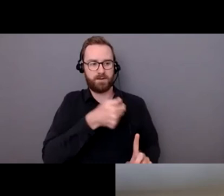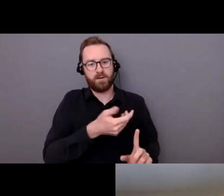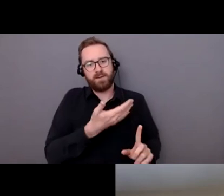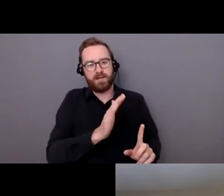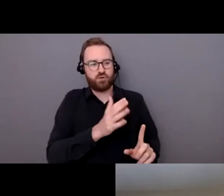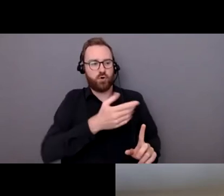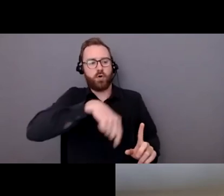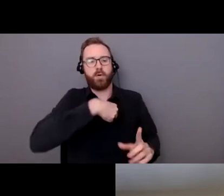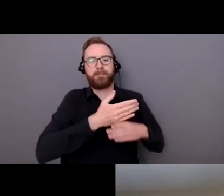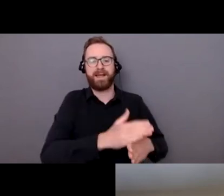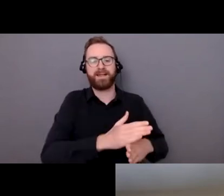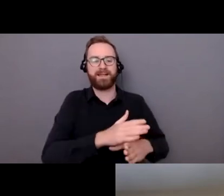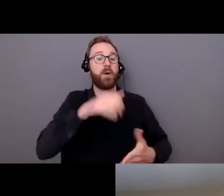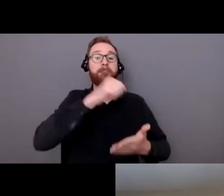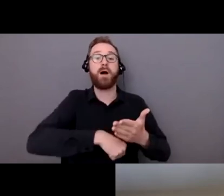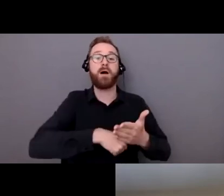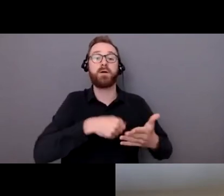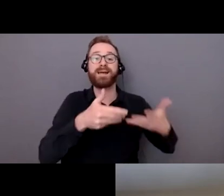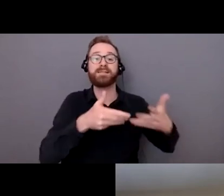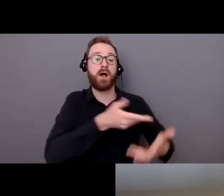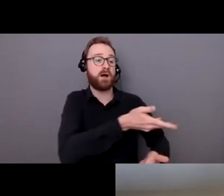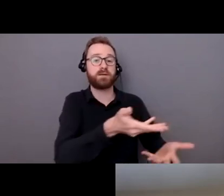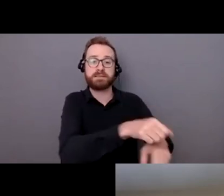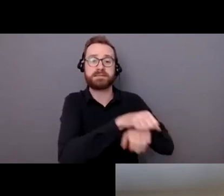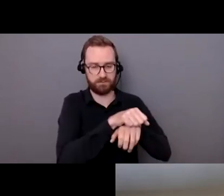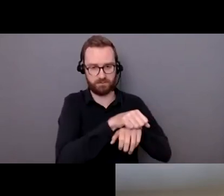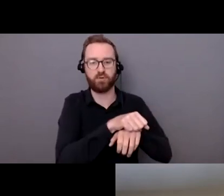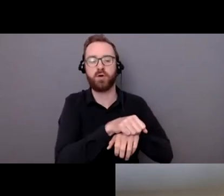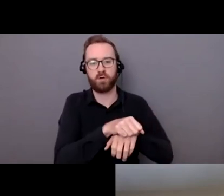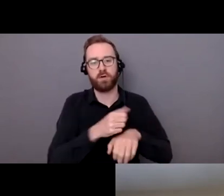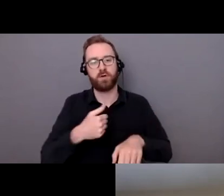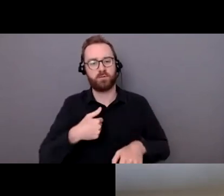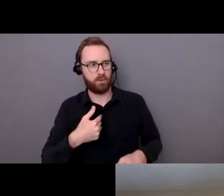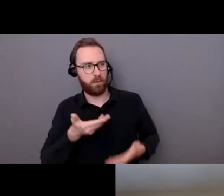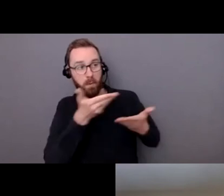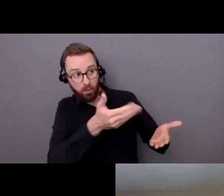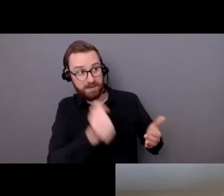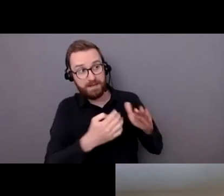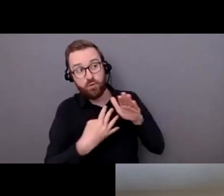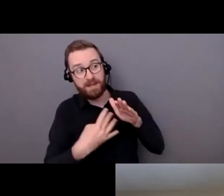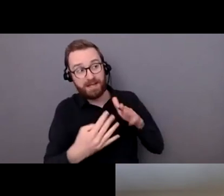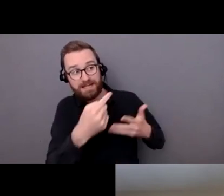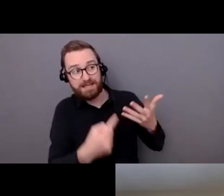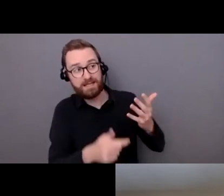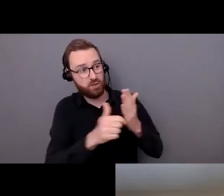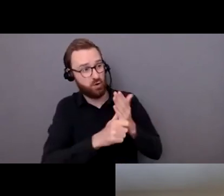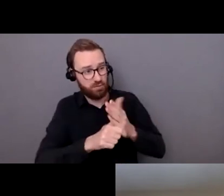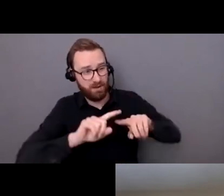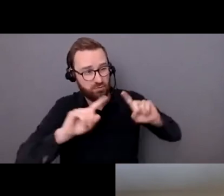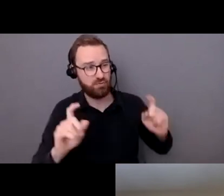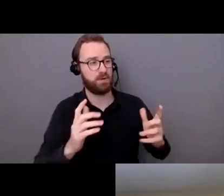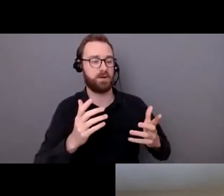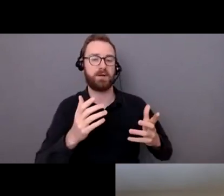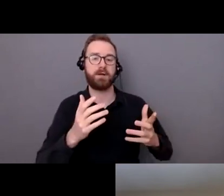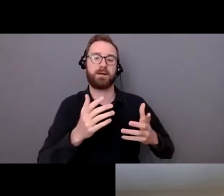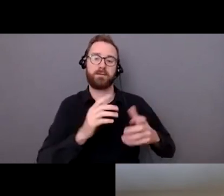manquait d'espace, j'avais déjà proposé qu'on numérise tous nos documents, qu'on ait pratiquement accès à tout en ligne. Donc, quand la pandémie